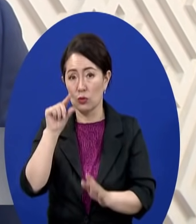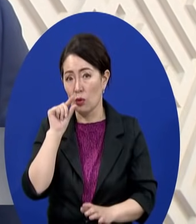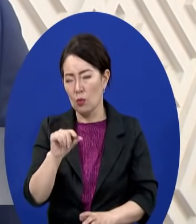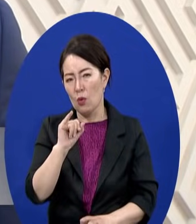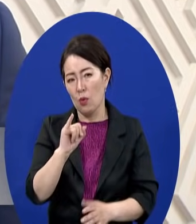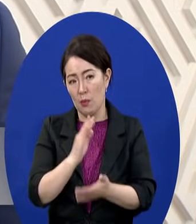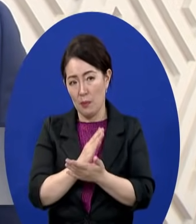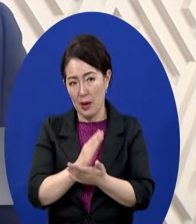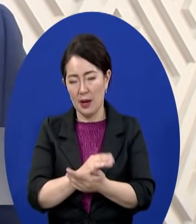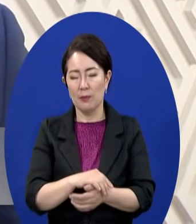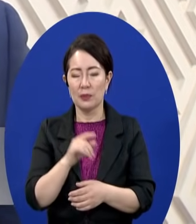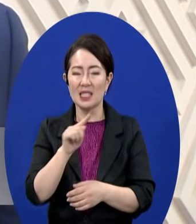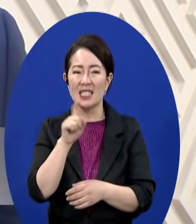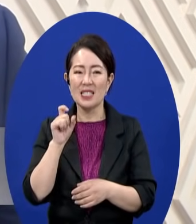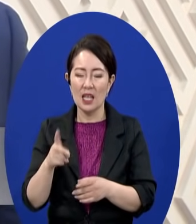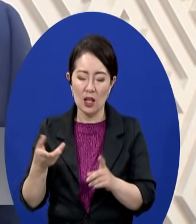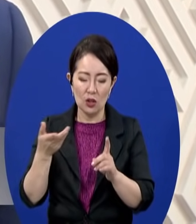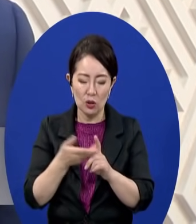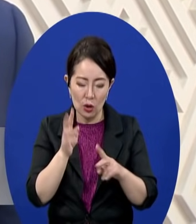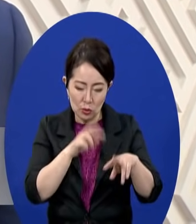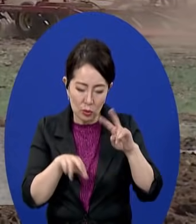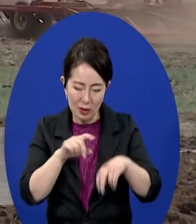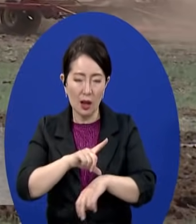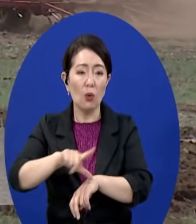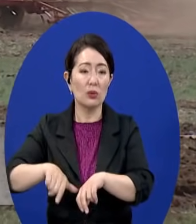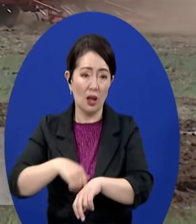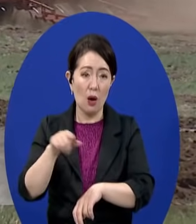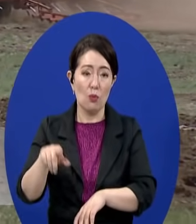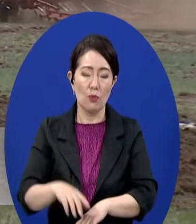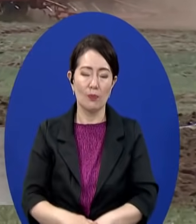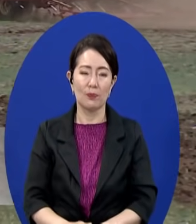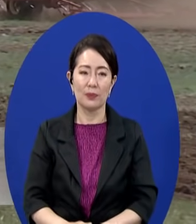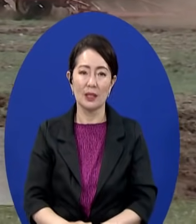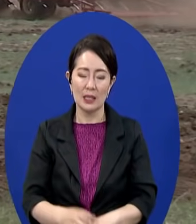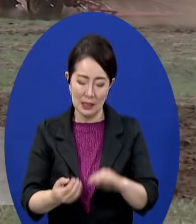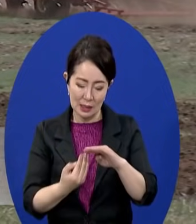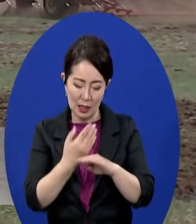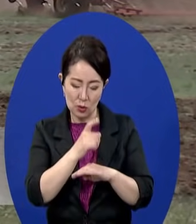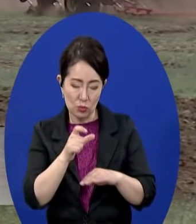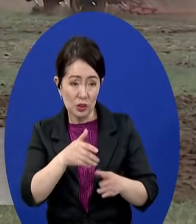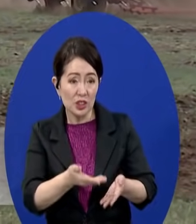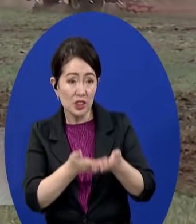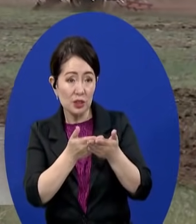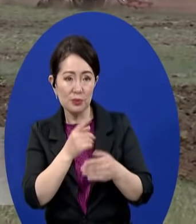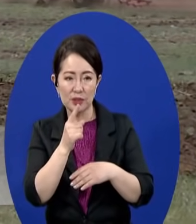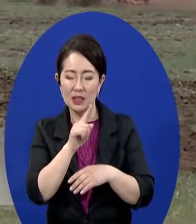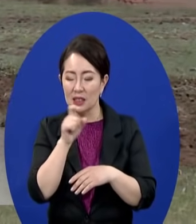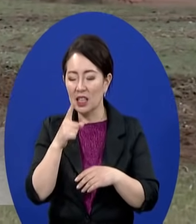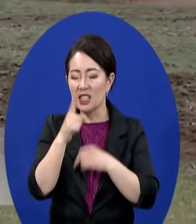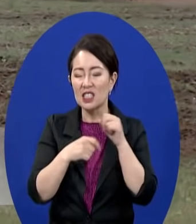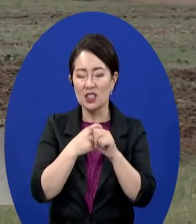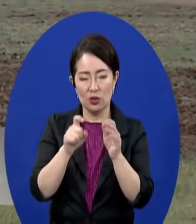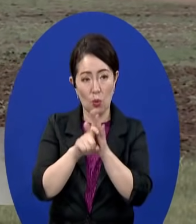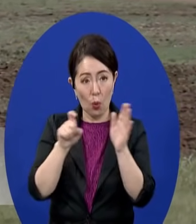учраас ерөнхийдөө бол зээл болгохт манай судалгаан дээр жоох удаад байгаа. Тариаланчдыг дэмжих энэ зээл нэг жилийн хугацаатай, харин